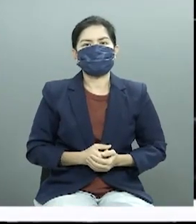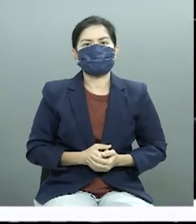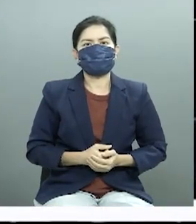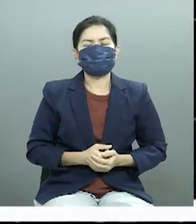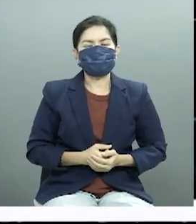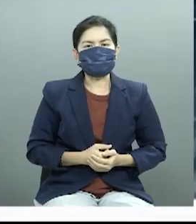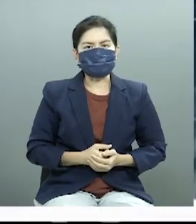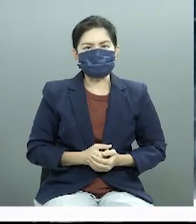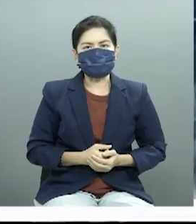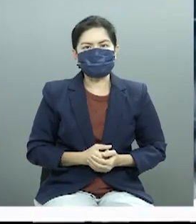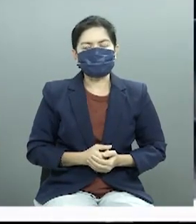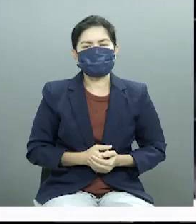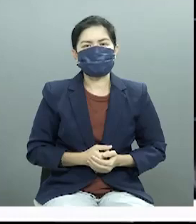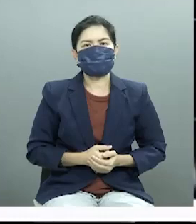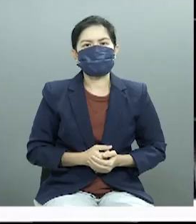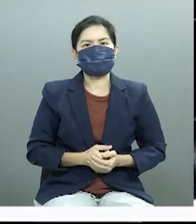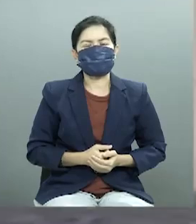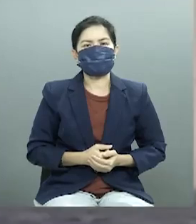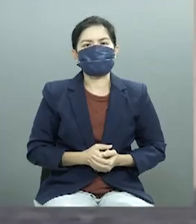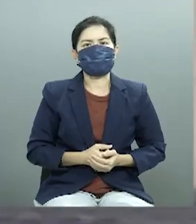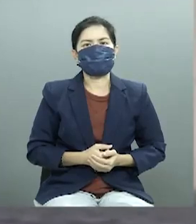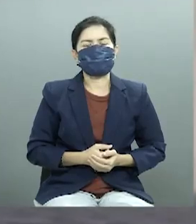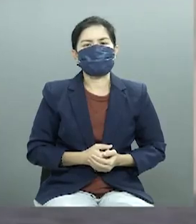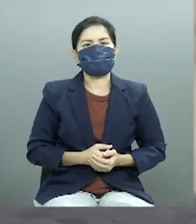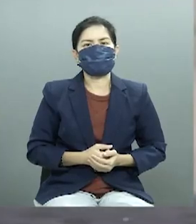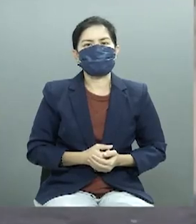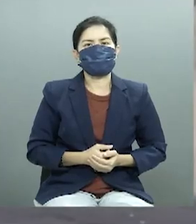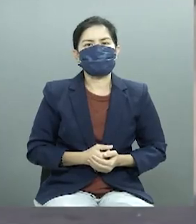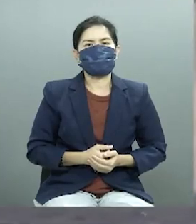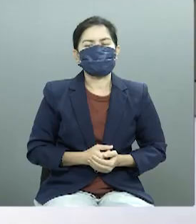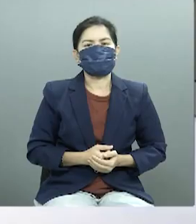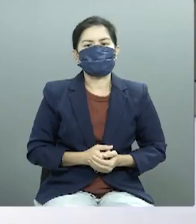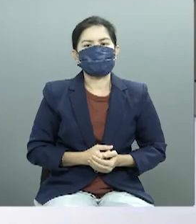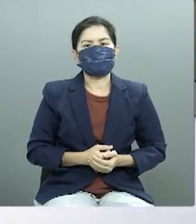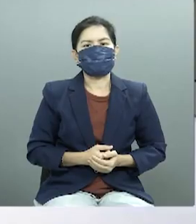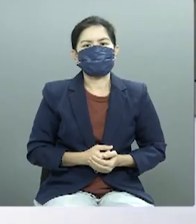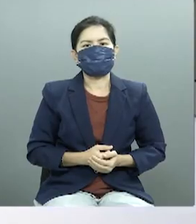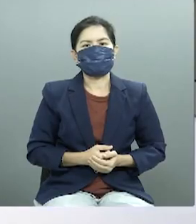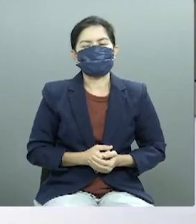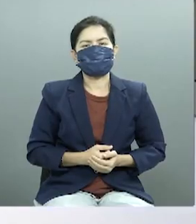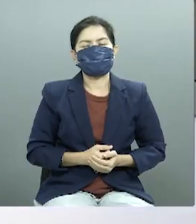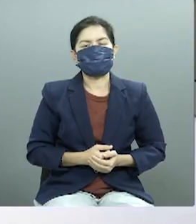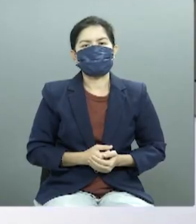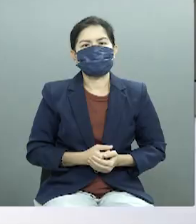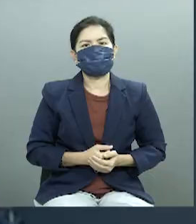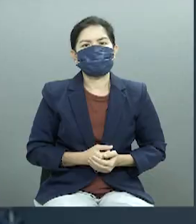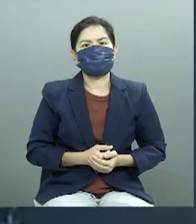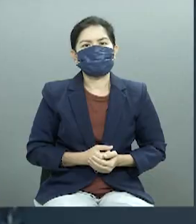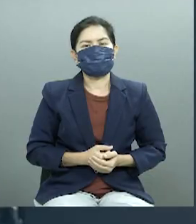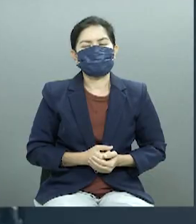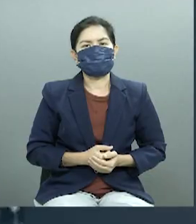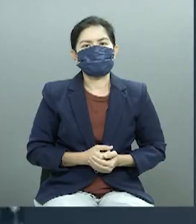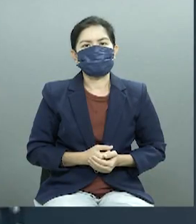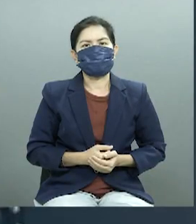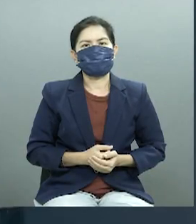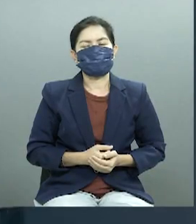้คลื่นในทะเลรุนแรงหลังเกิดเหตุภูเขาไฟใต้ทะเลปะทุในตองกา เขาซัดไปไกลถึงญี่ปุ่นแล้วก็อเมริกาเหนือนะคะ เหตุการณ์